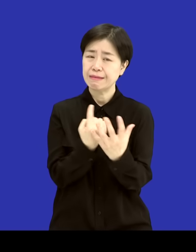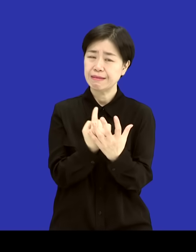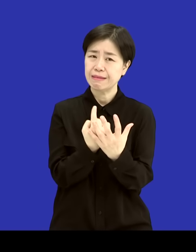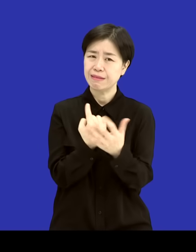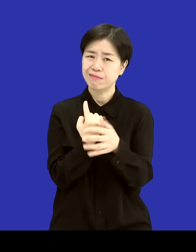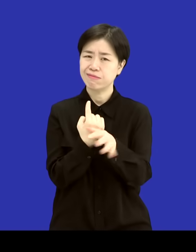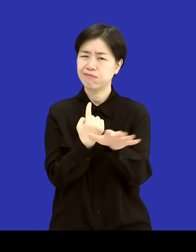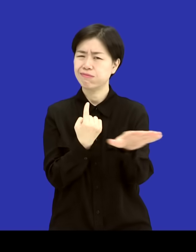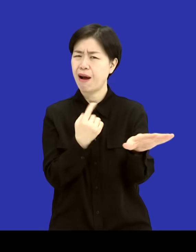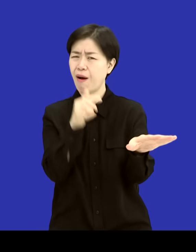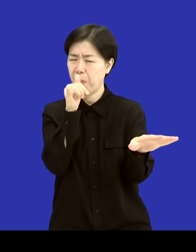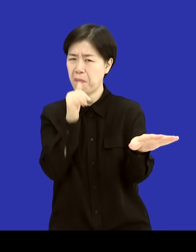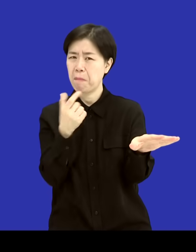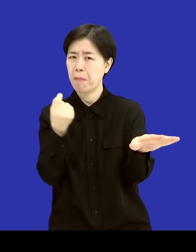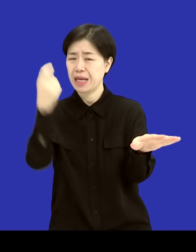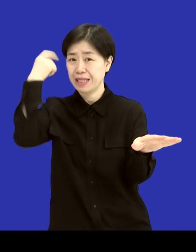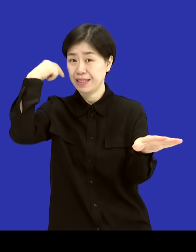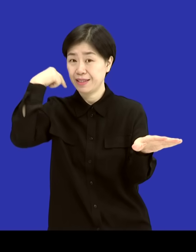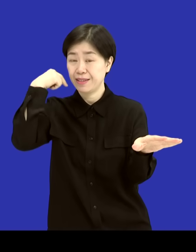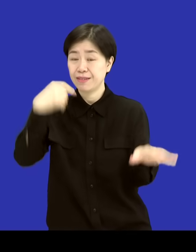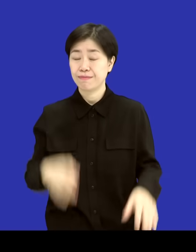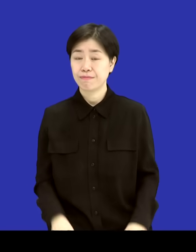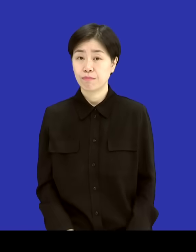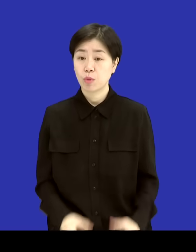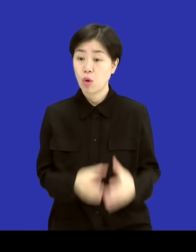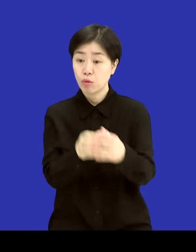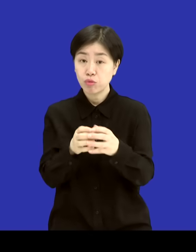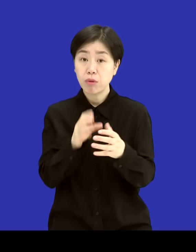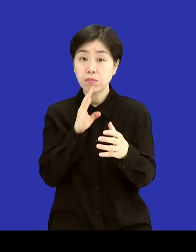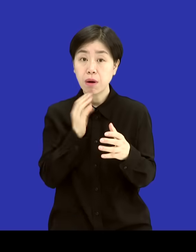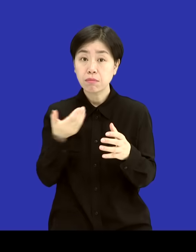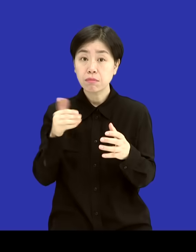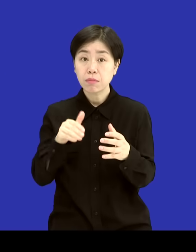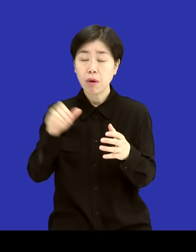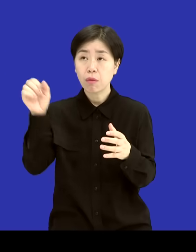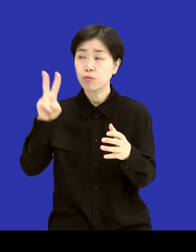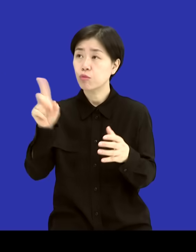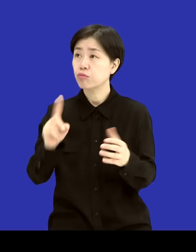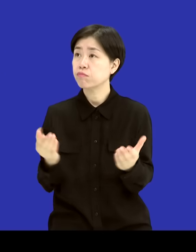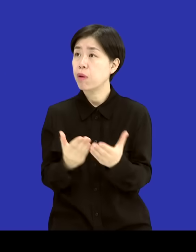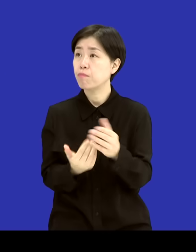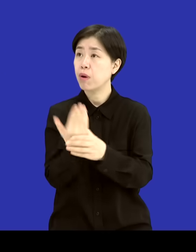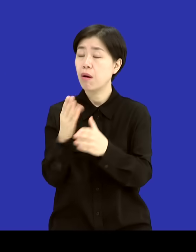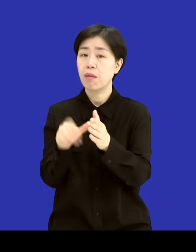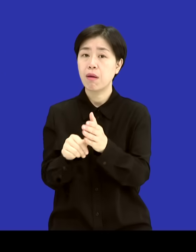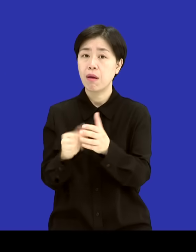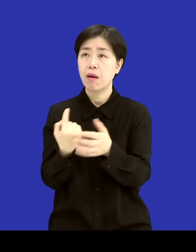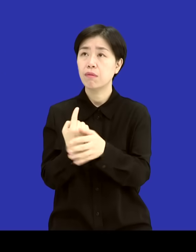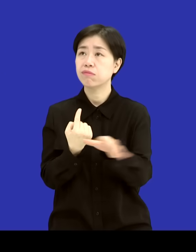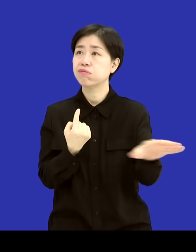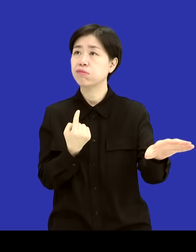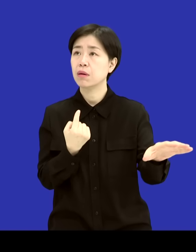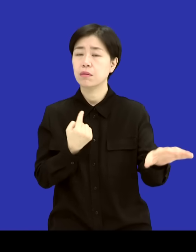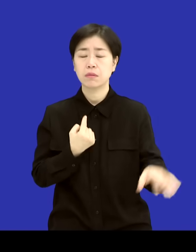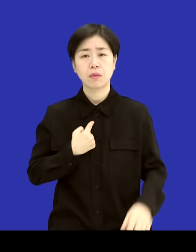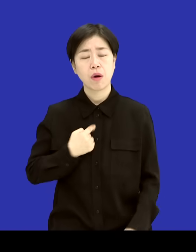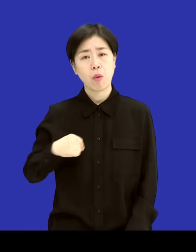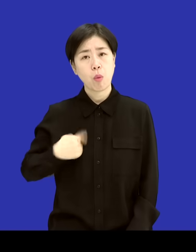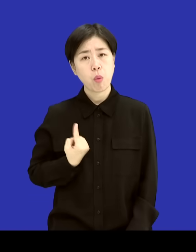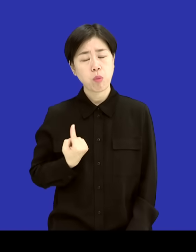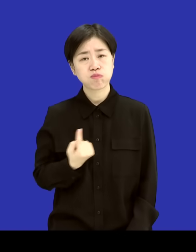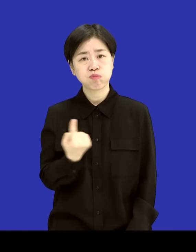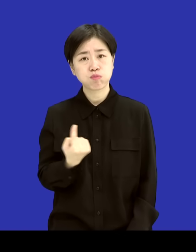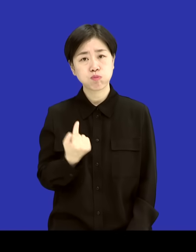네네. 은근히 좀 항상 있죠. 같이 있다가 그 친구들끼리 다른 데로 막 가고 맞아, 저는 혼자 있게 되고 그래서 밥